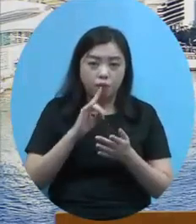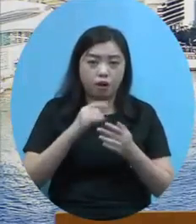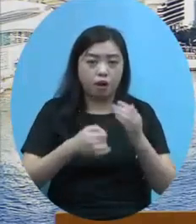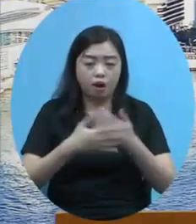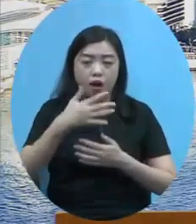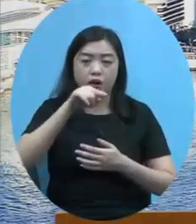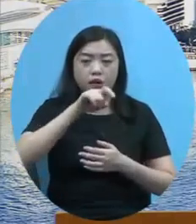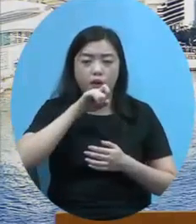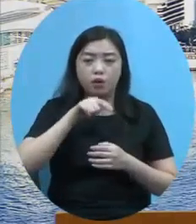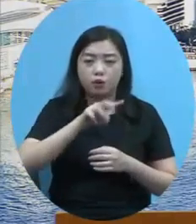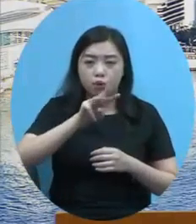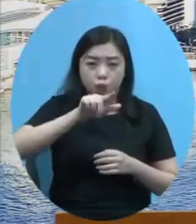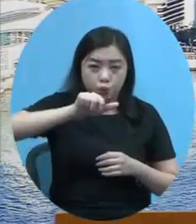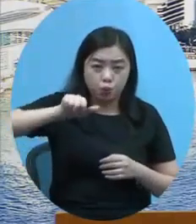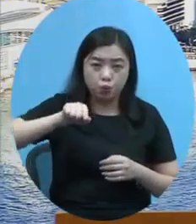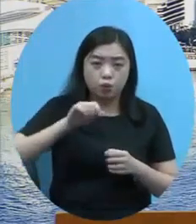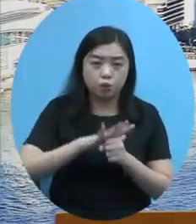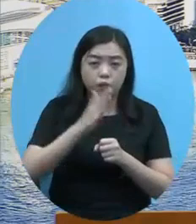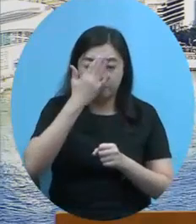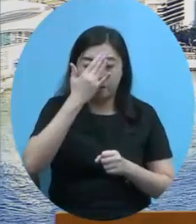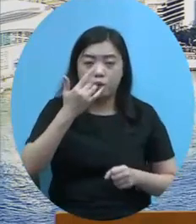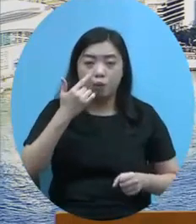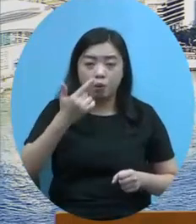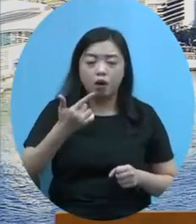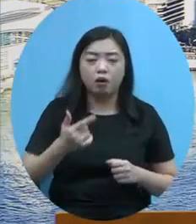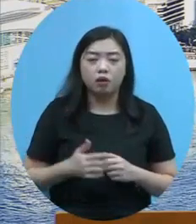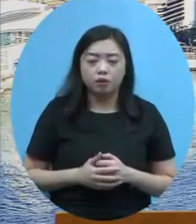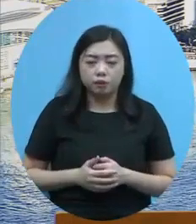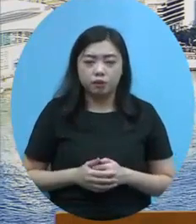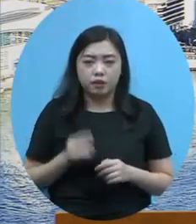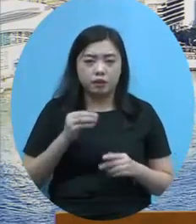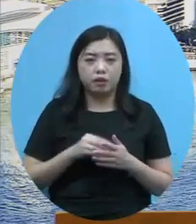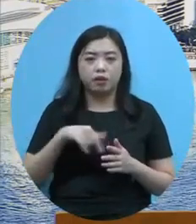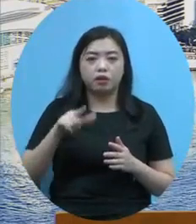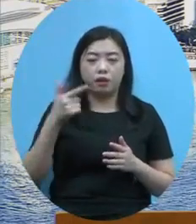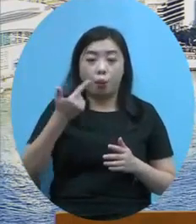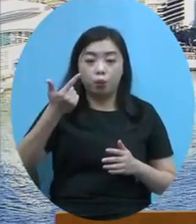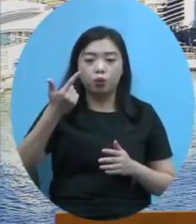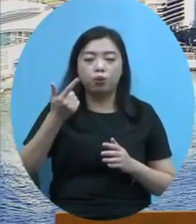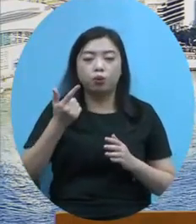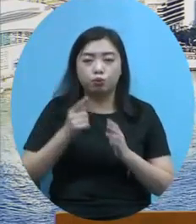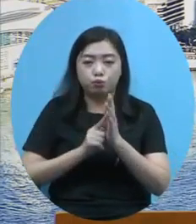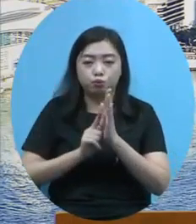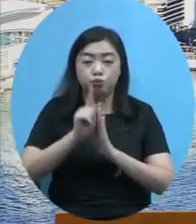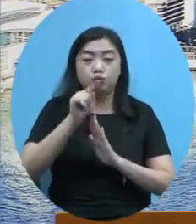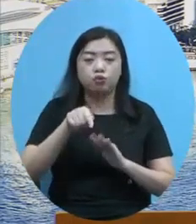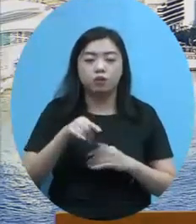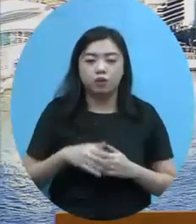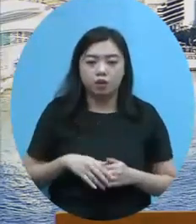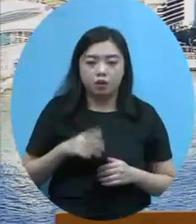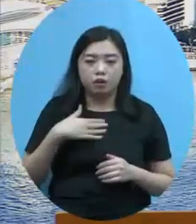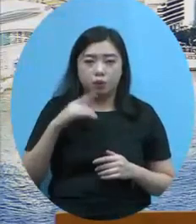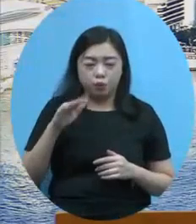呢，它那個污水的含量是即高較高或者非常之高的時候呢，也都會即透